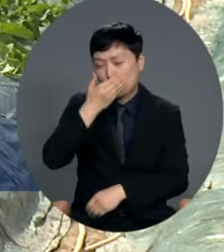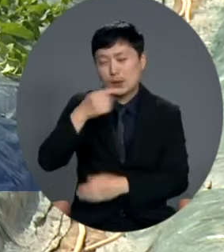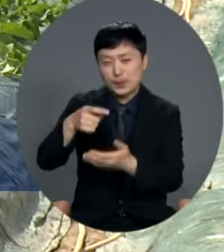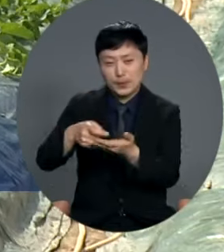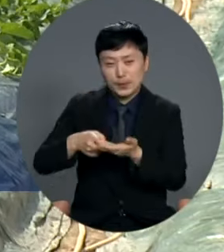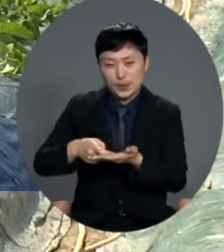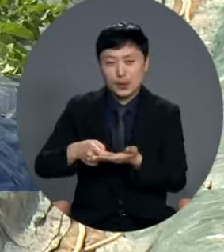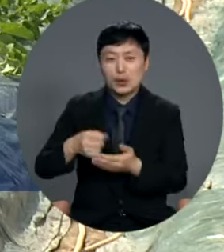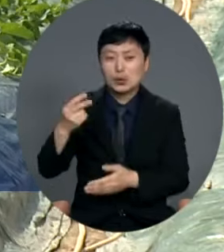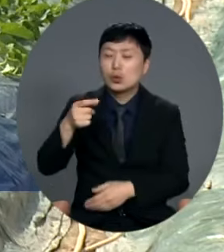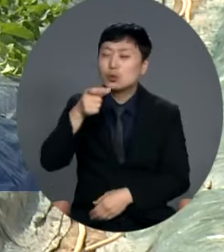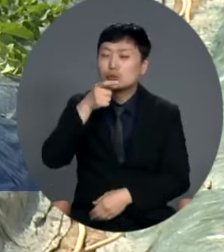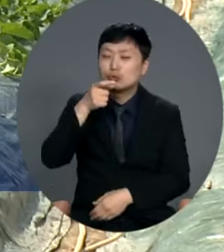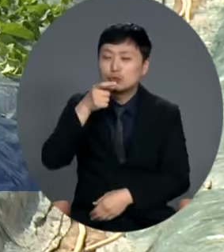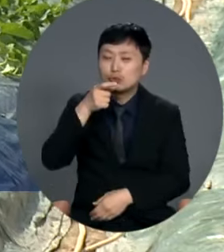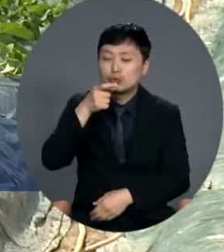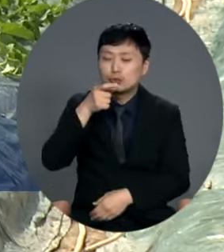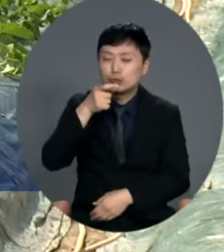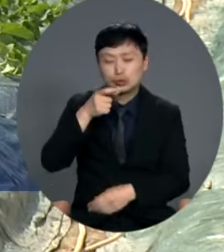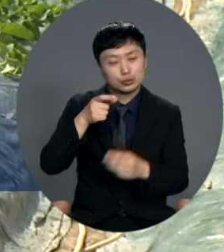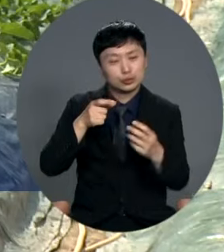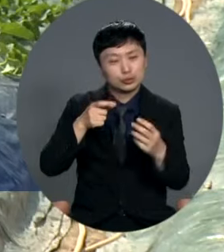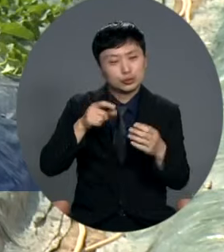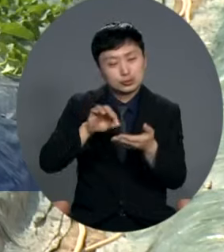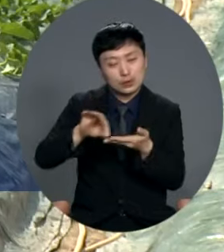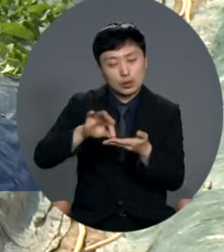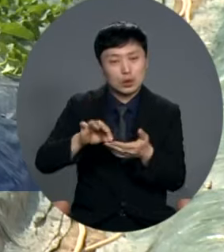같고 물도 제 생각에는